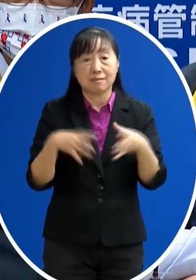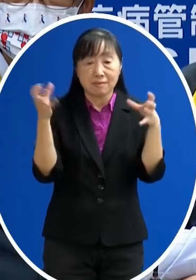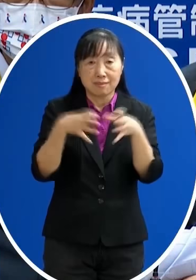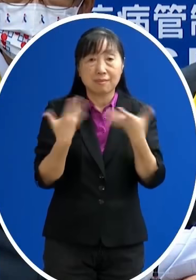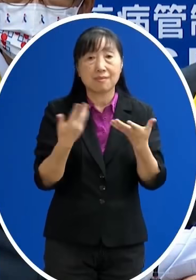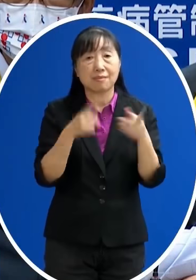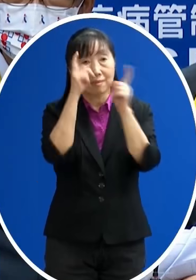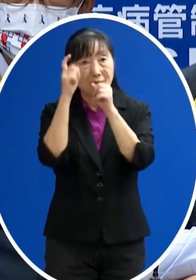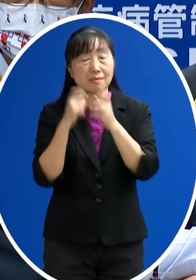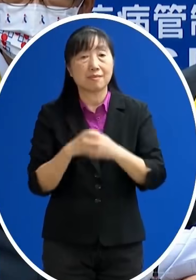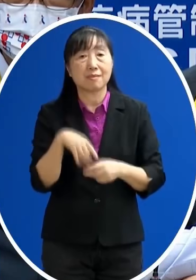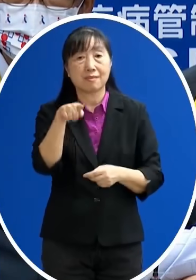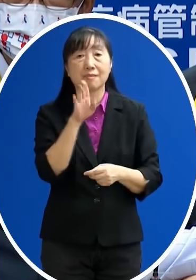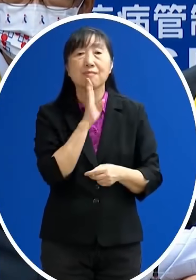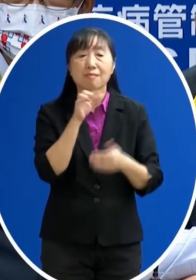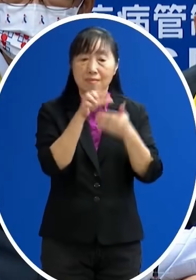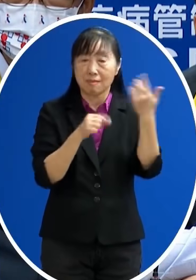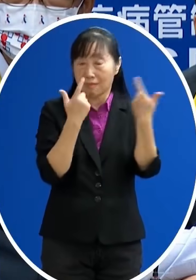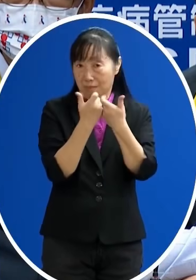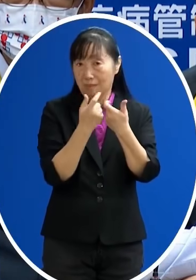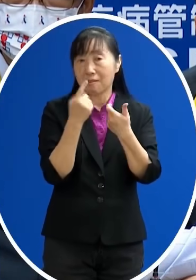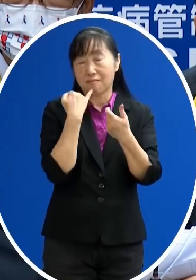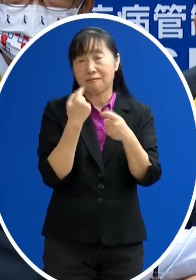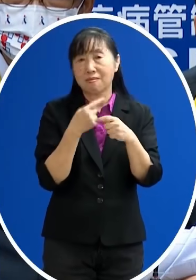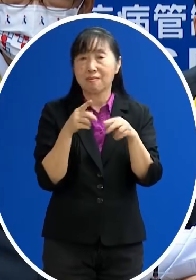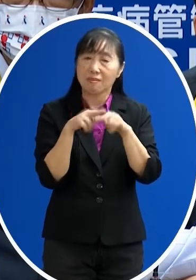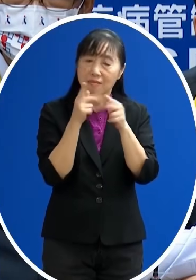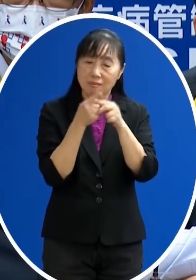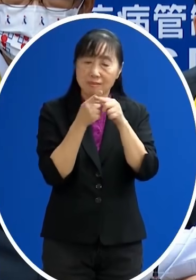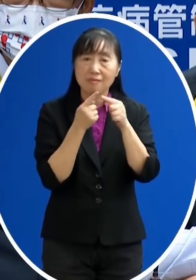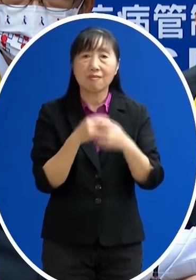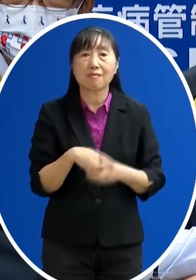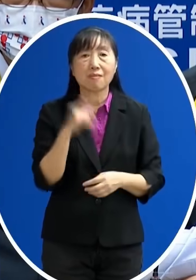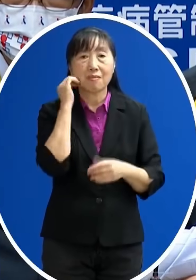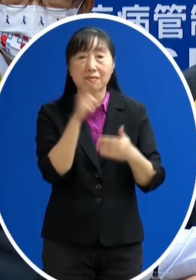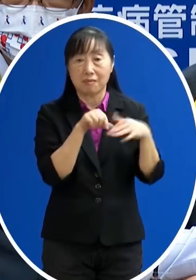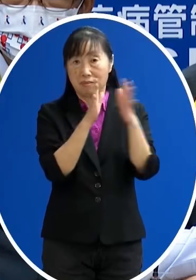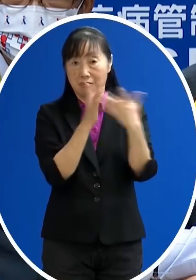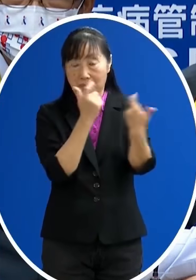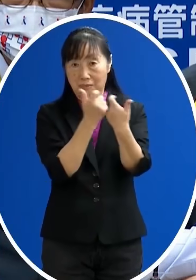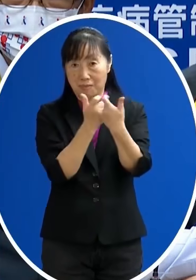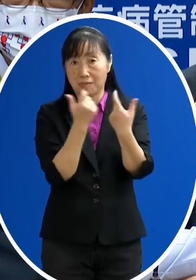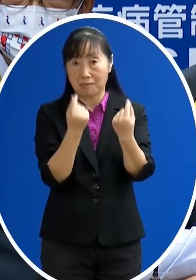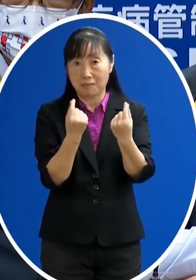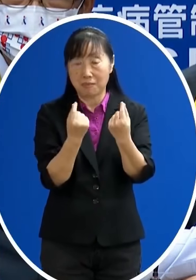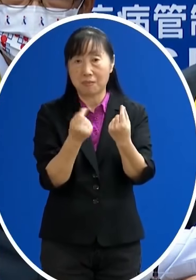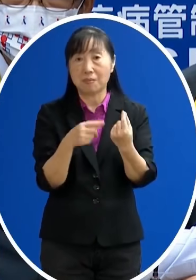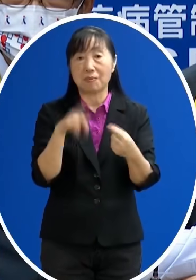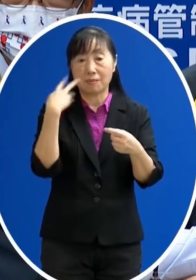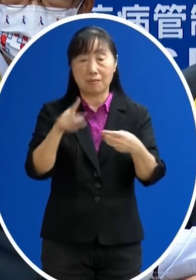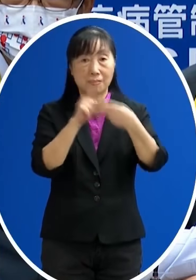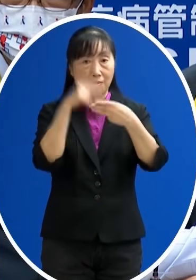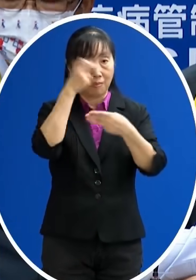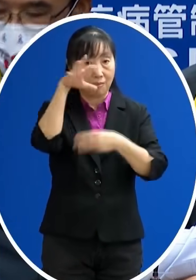摄，这都是在一个有条件的松绑。那上述松绑需遵照通案性的原则及主管机关